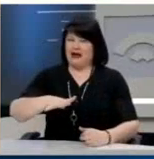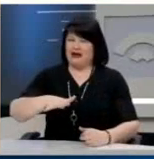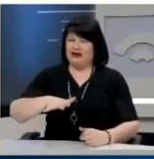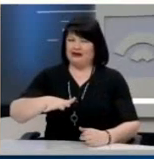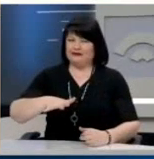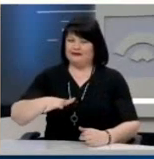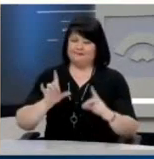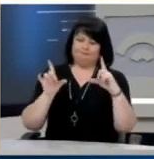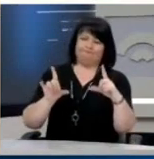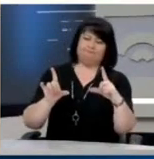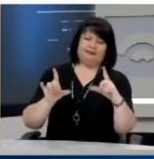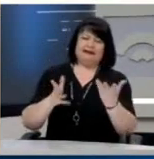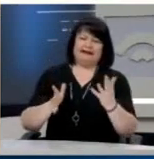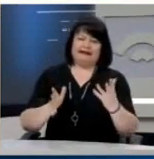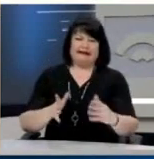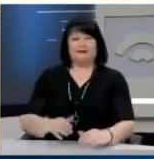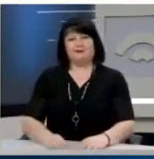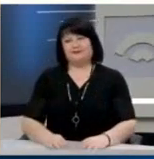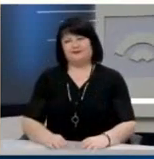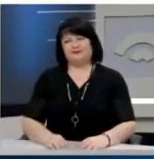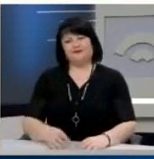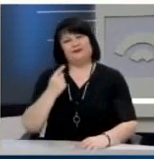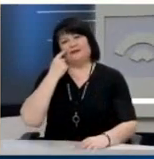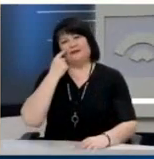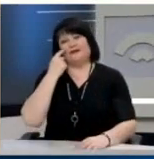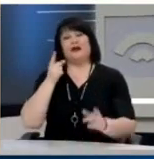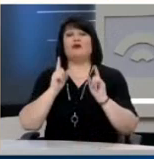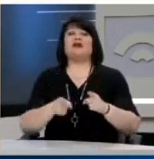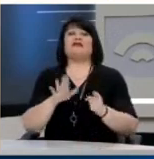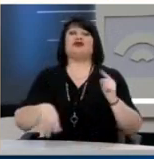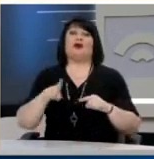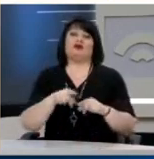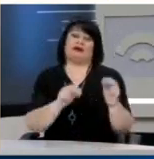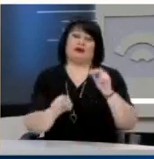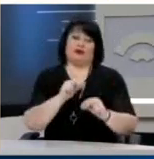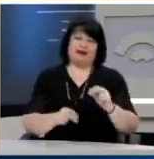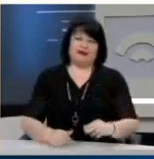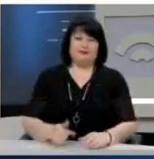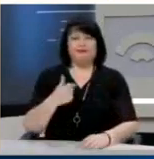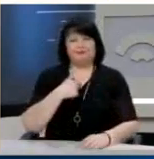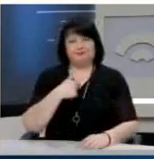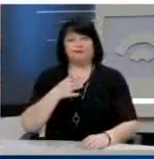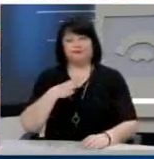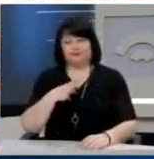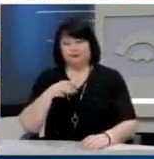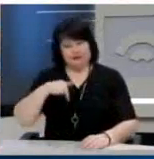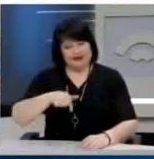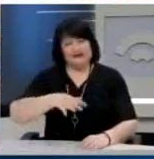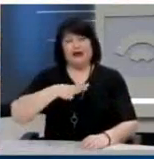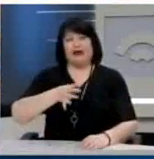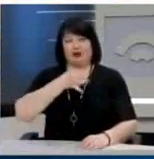έχουμε μάλλον μια εικόνα για το τι θα συμβεί. Αλλά αυτό θα το ορίσει η κάλπη. Εγώ, κυρίες και κύριοι συνάδελφοι, θέλω